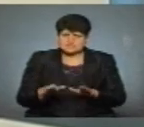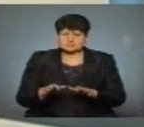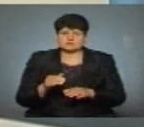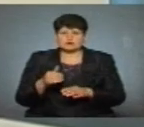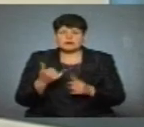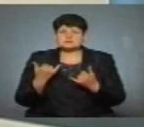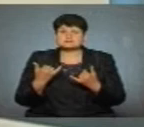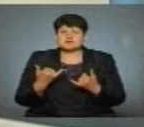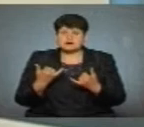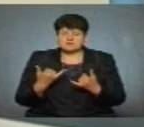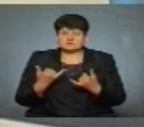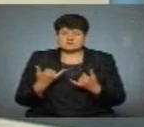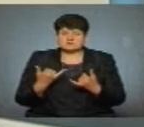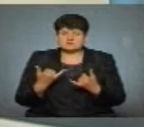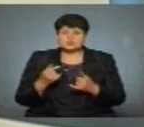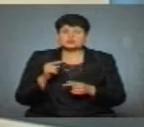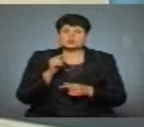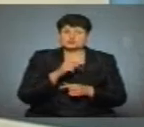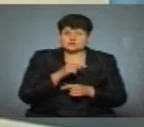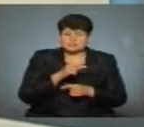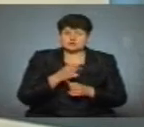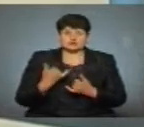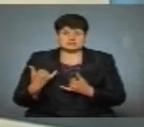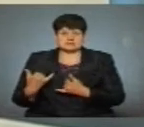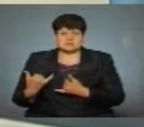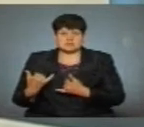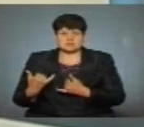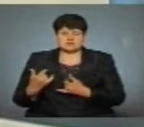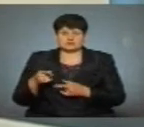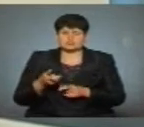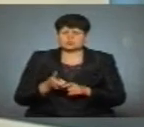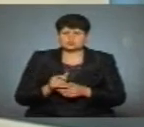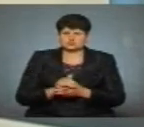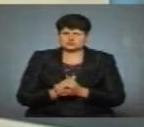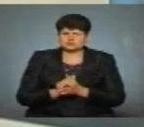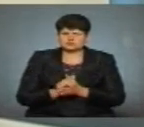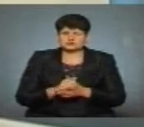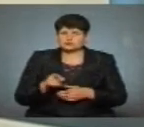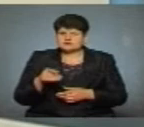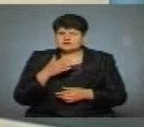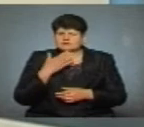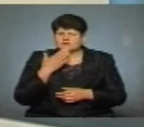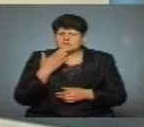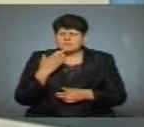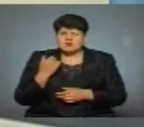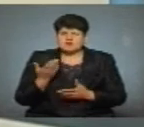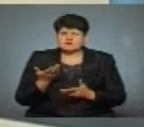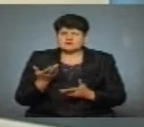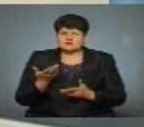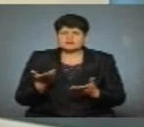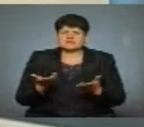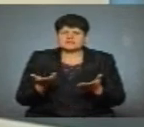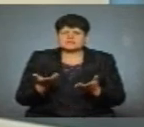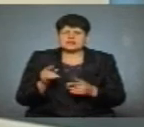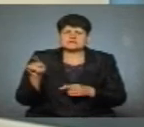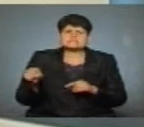зараз, що тоді, що зараз, вони досить дружні, в них немає якихось там, знаєте, а